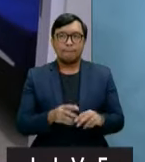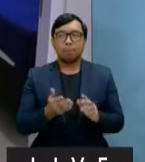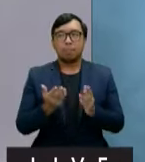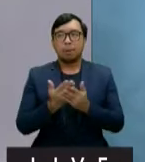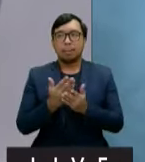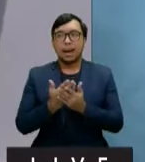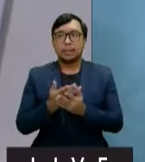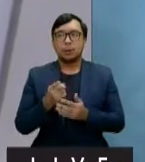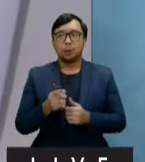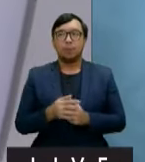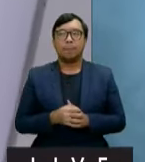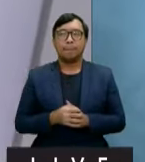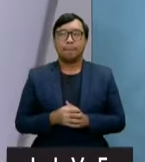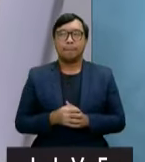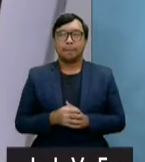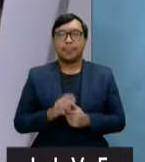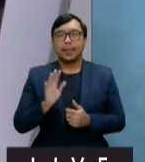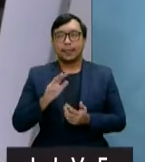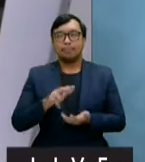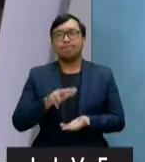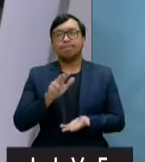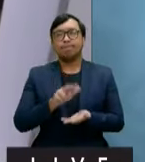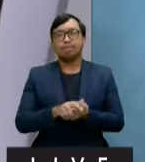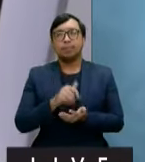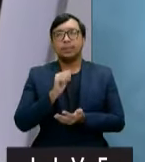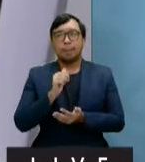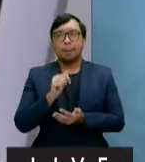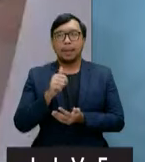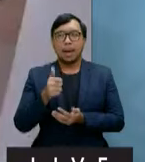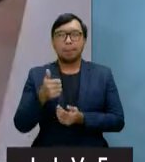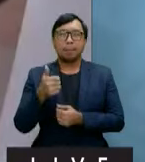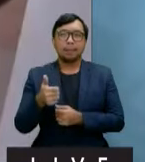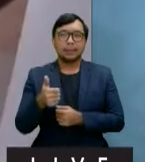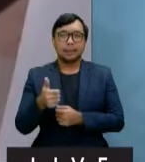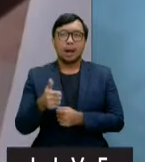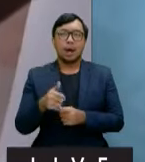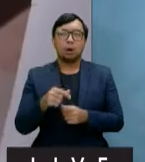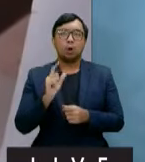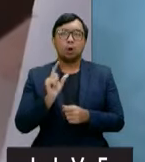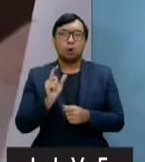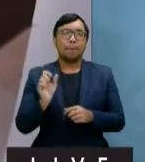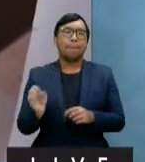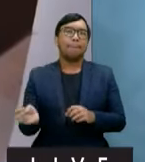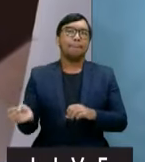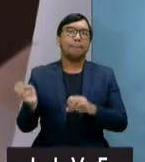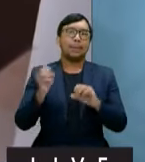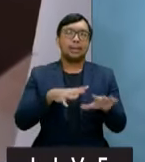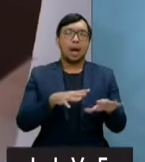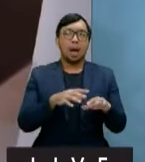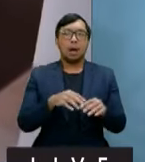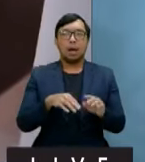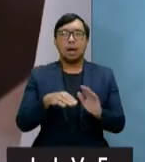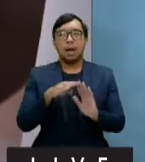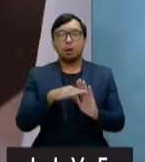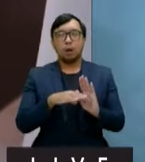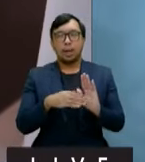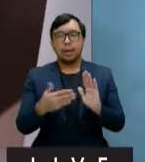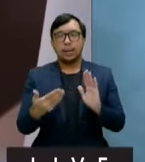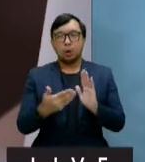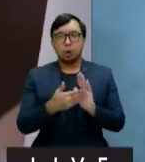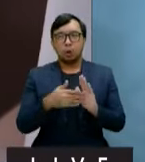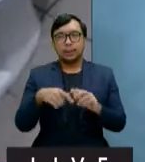juga akan ditetapkan apakah masyarakat melakukan pendaftaran ini atau layak begitu untuk menepati ataupun menyewa di